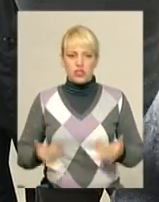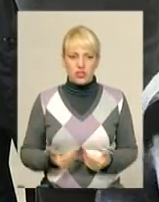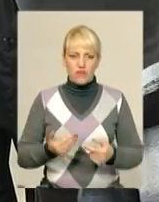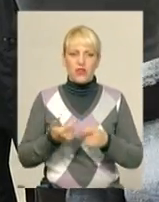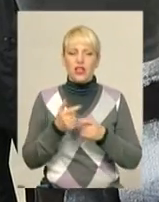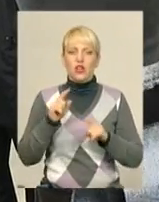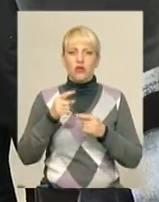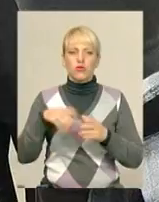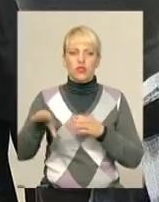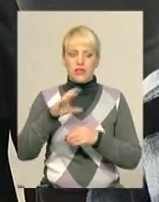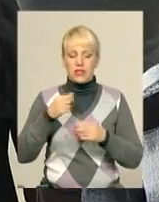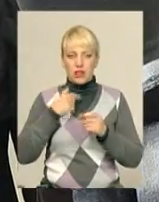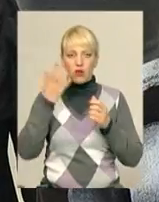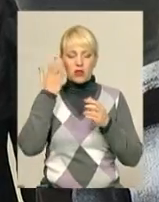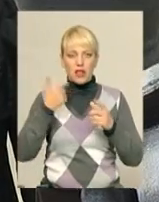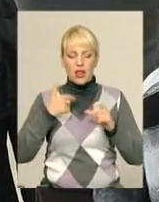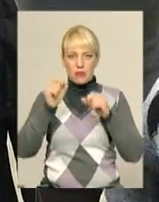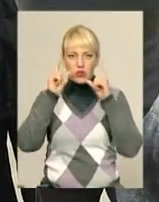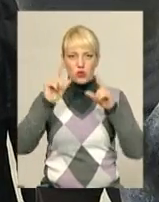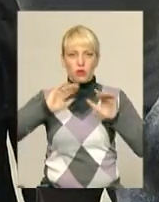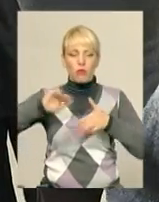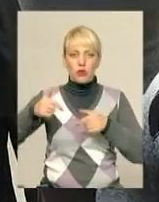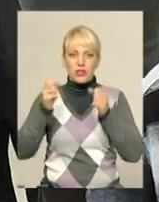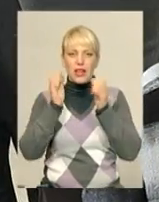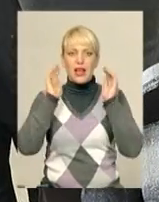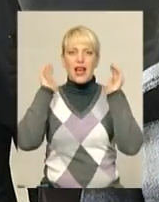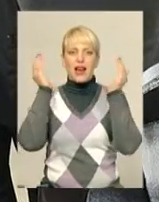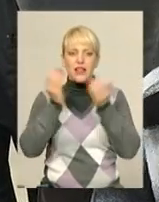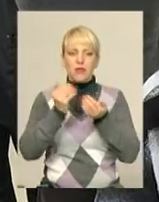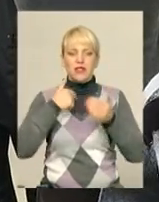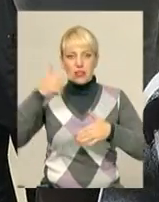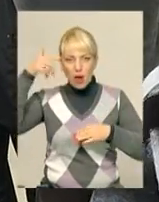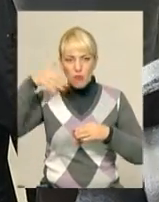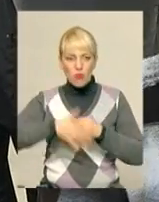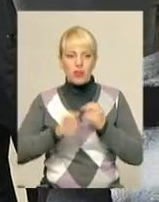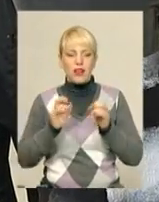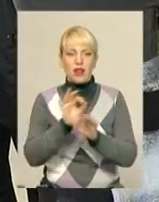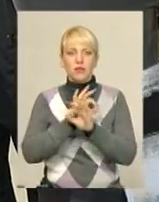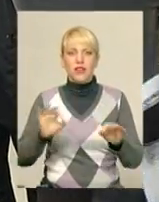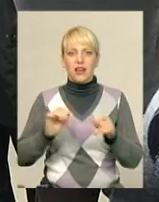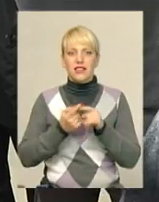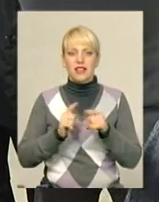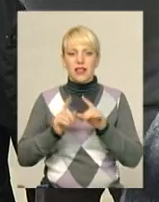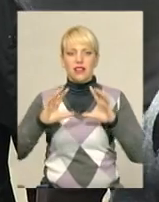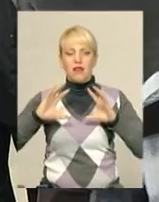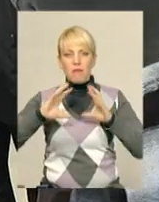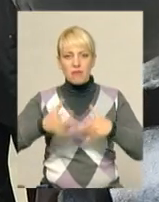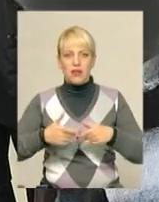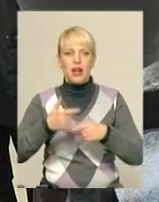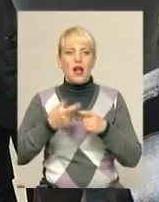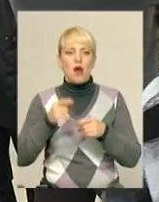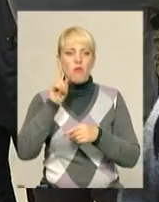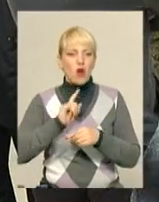потім більш-менш в себе прийшов після реанімації. Я зрозумів, як прекрасен цей свір. Поки